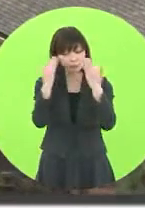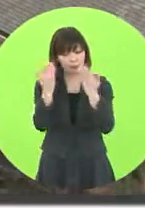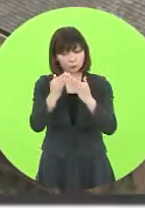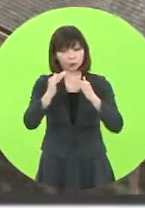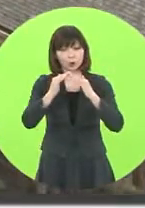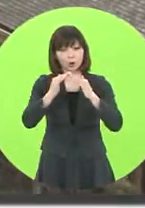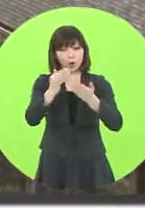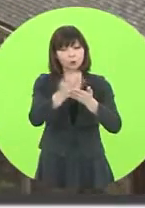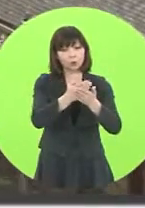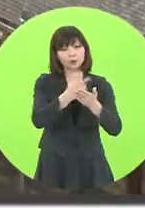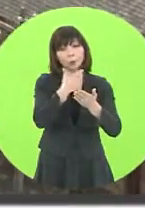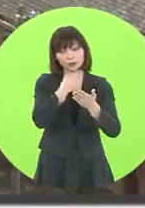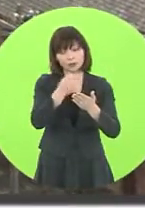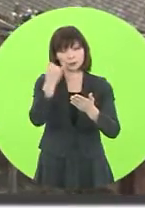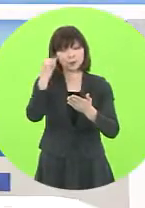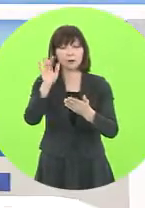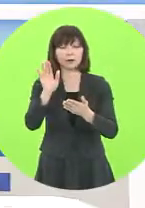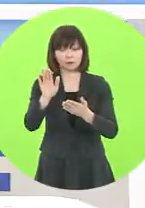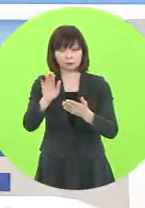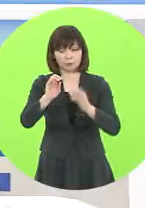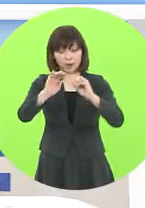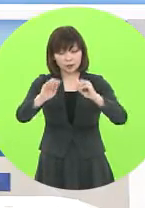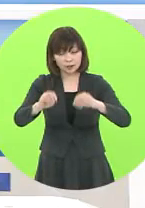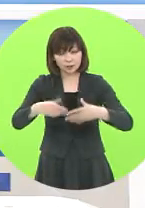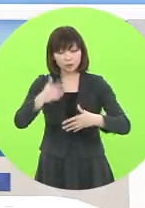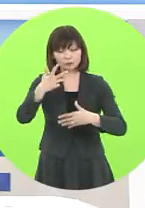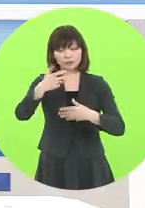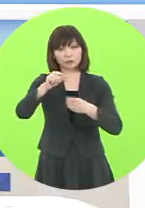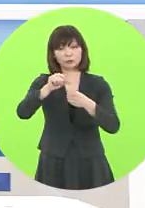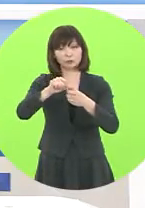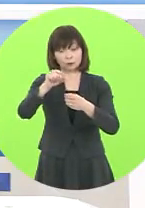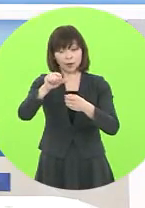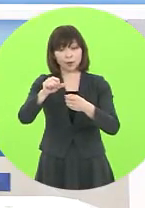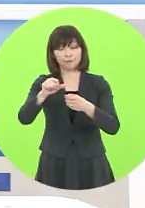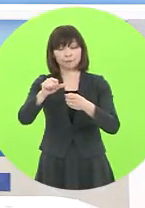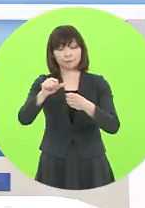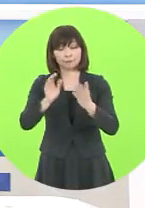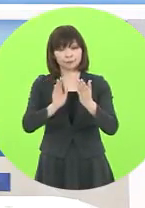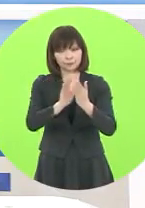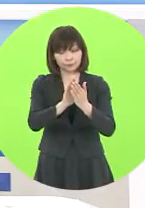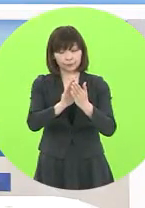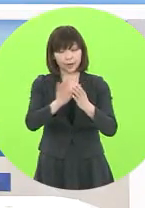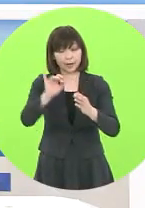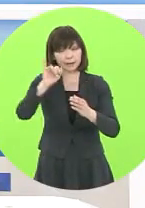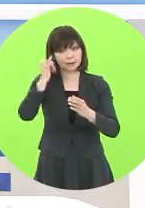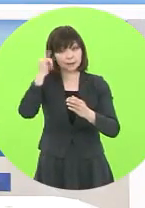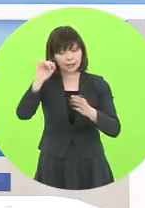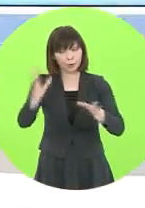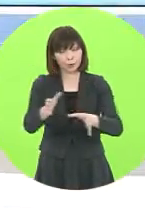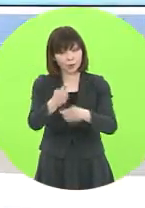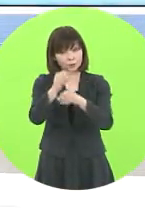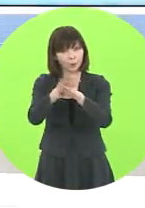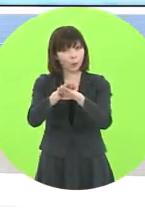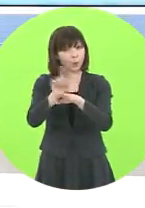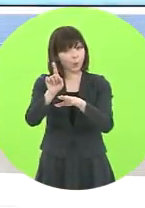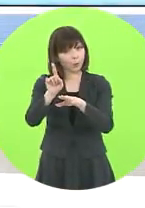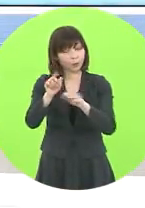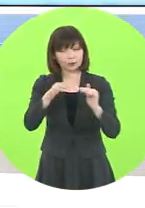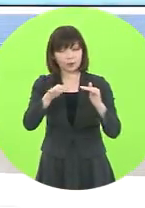。被爆から75年の年を迎えるにあたり、どのように意見をまとめられるのか注目したいと思います。 は